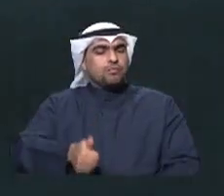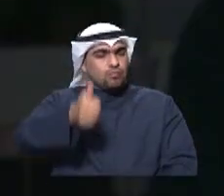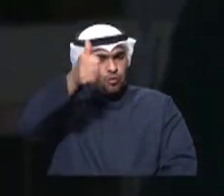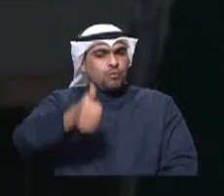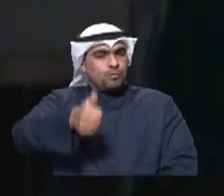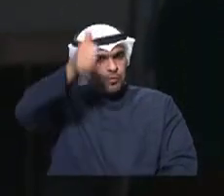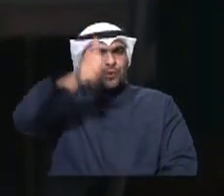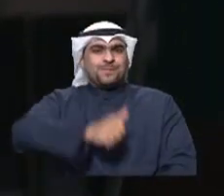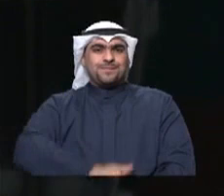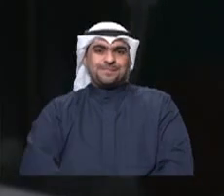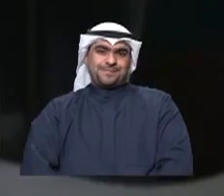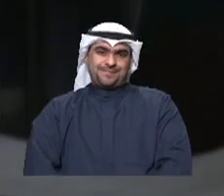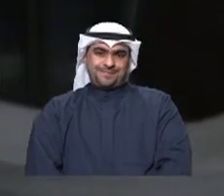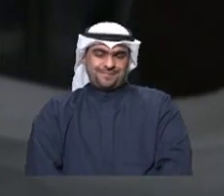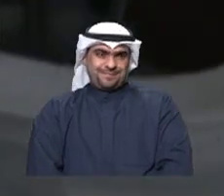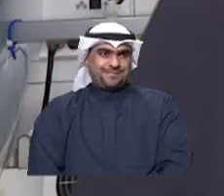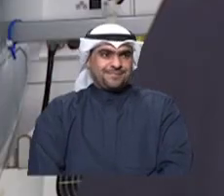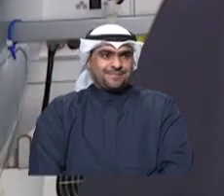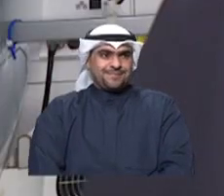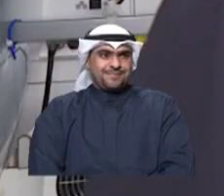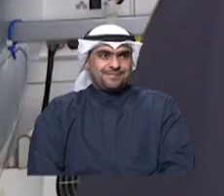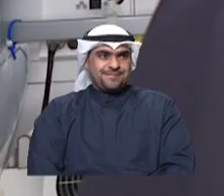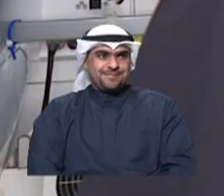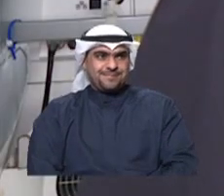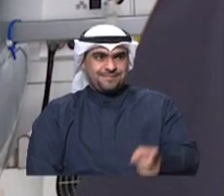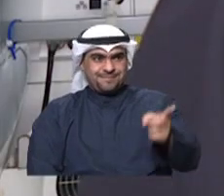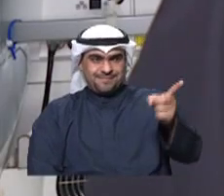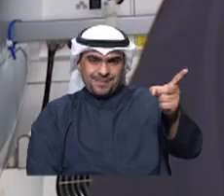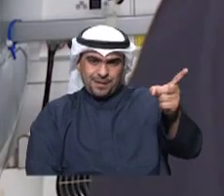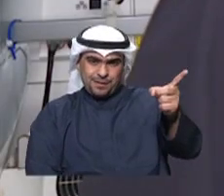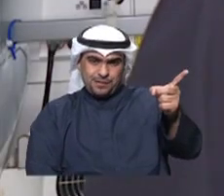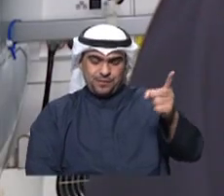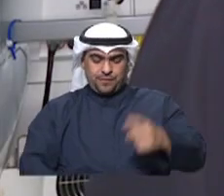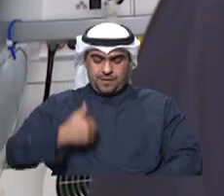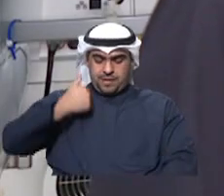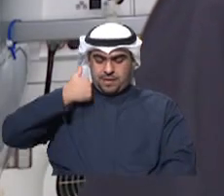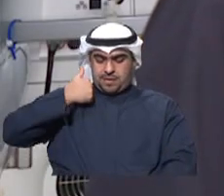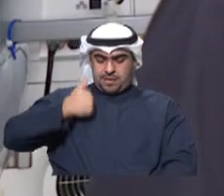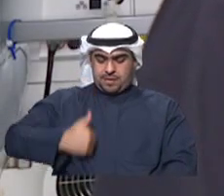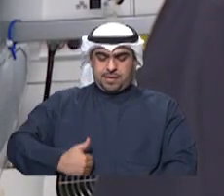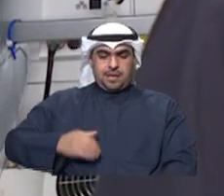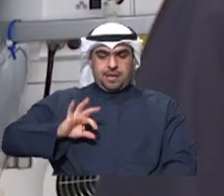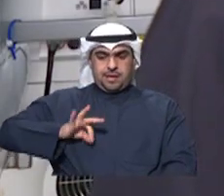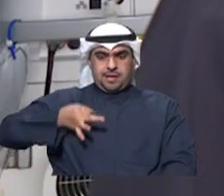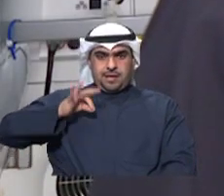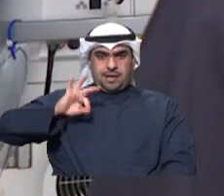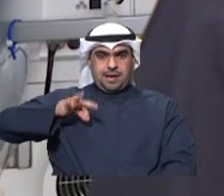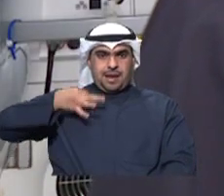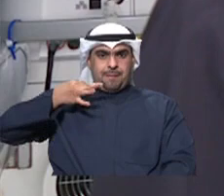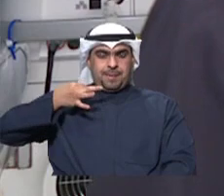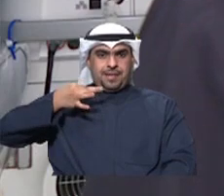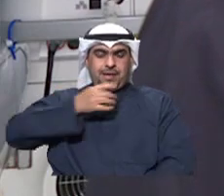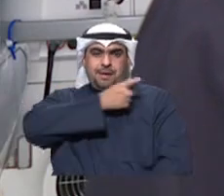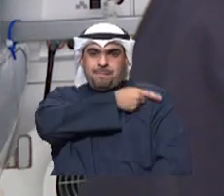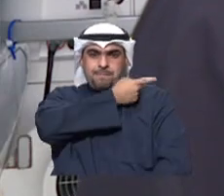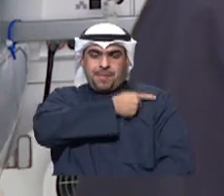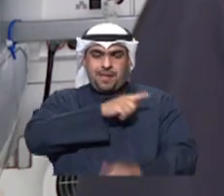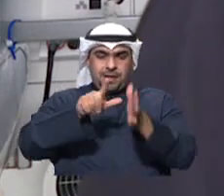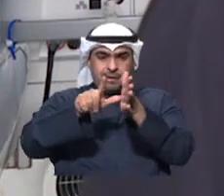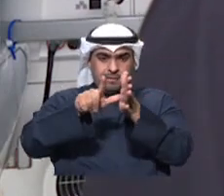مستوى المنطقة. أنا بالنسبة لي مثلا أجري عمليات اللي هي جراحات الإحليل، تضيق مجرى البول عند